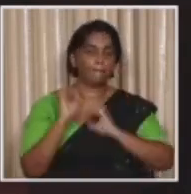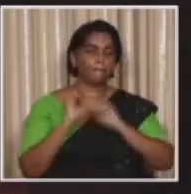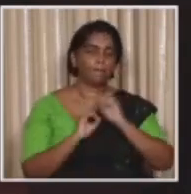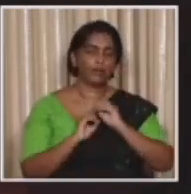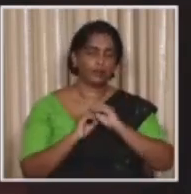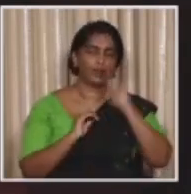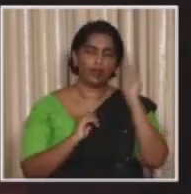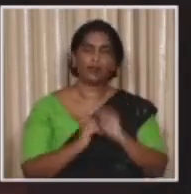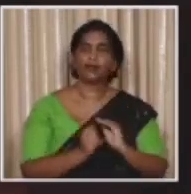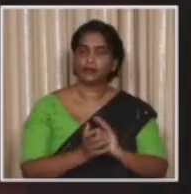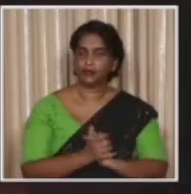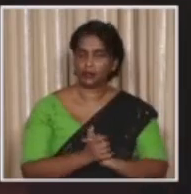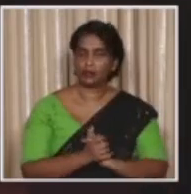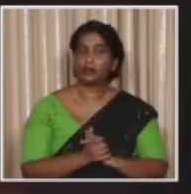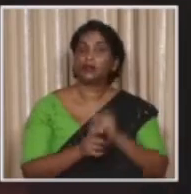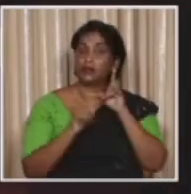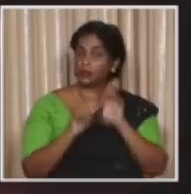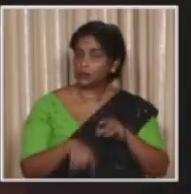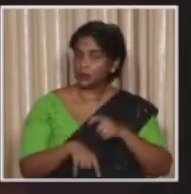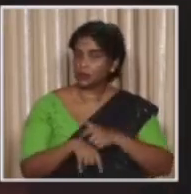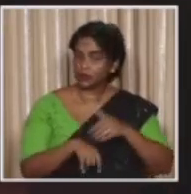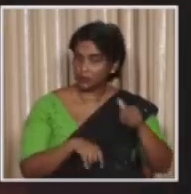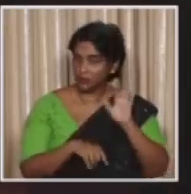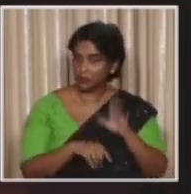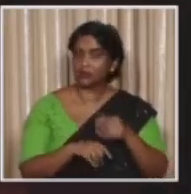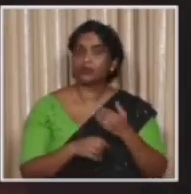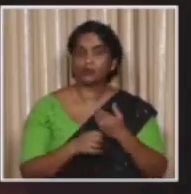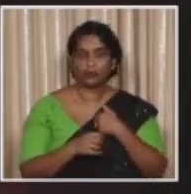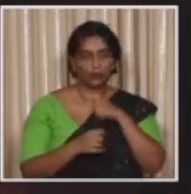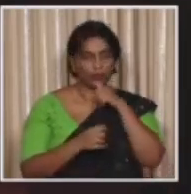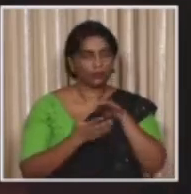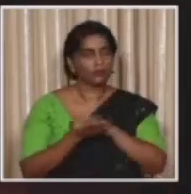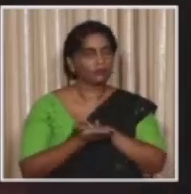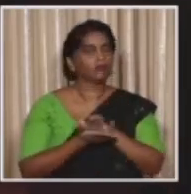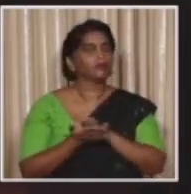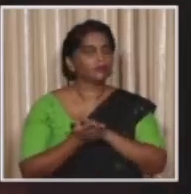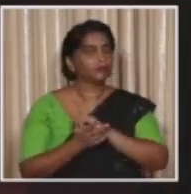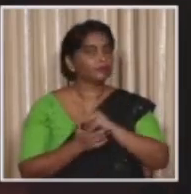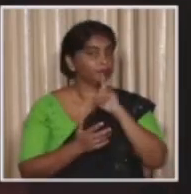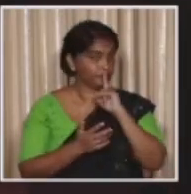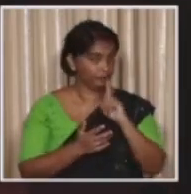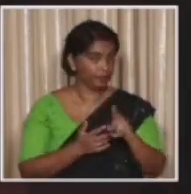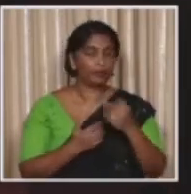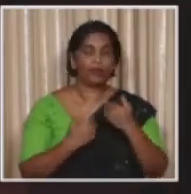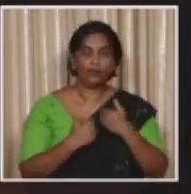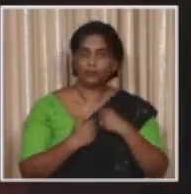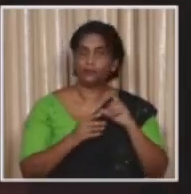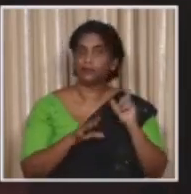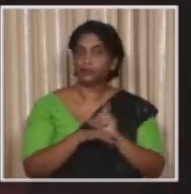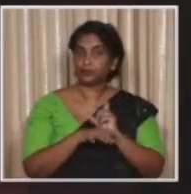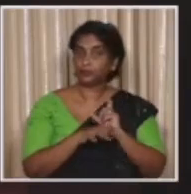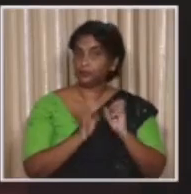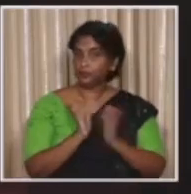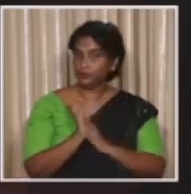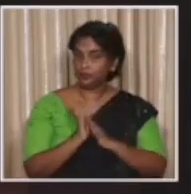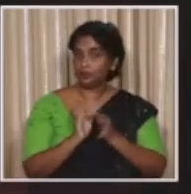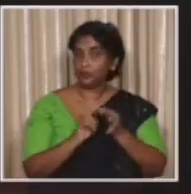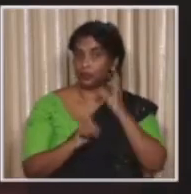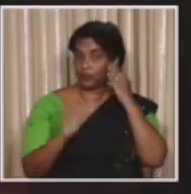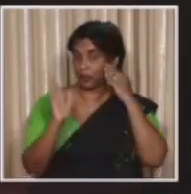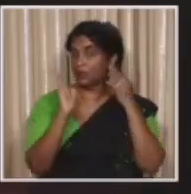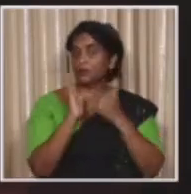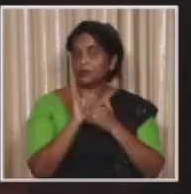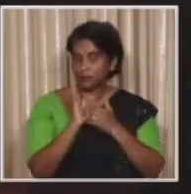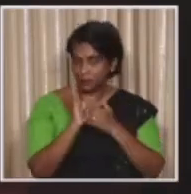අඩු කරන්න කියලා ඉතින් මේ මොහොතේ අපි පැහැදිලිවම කියනවා අපි මේ කොමිසමේ සභාපතිවරයා වෙනුවෙන් පෙනී